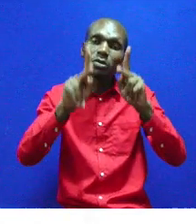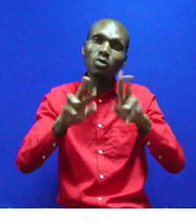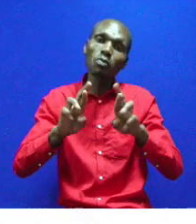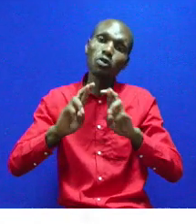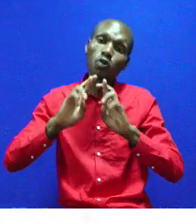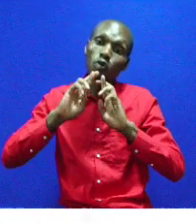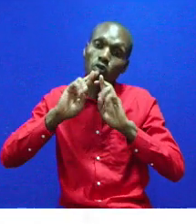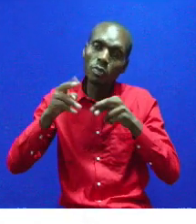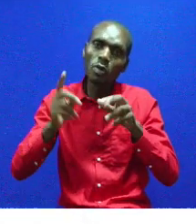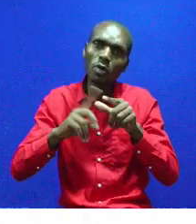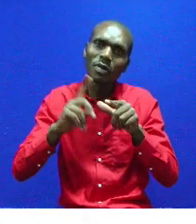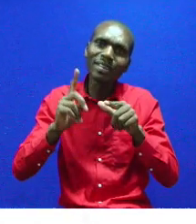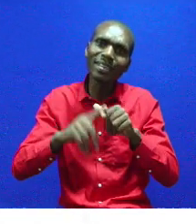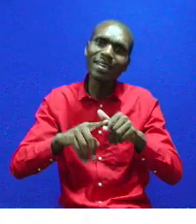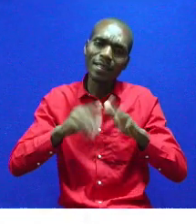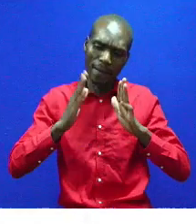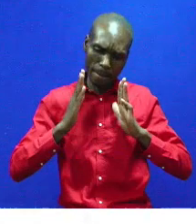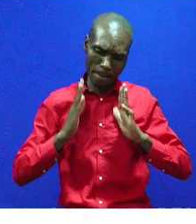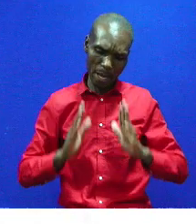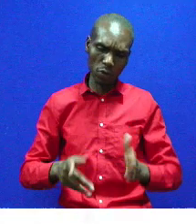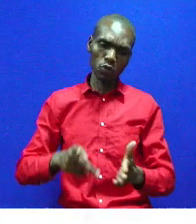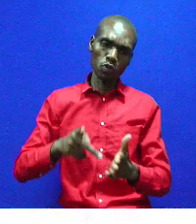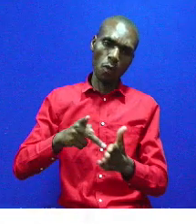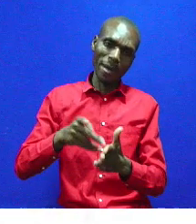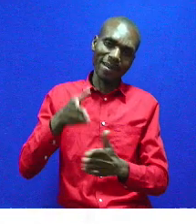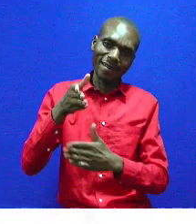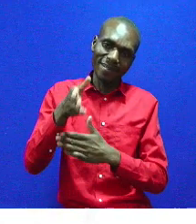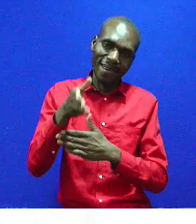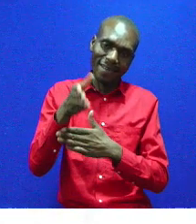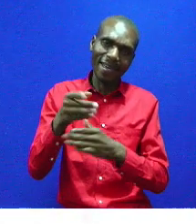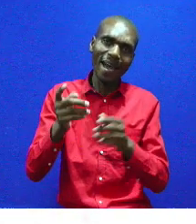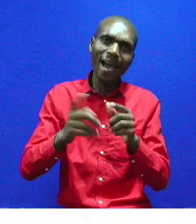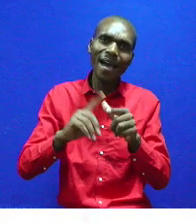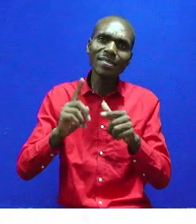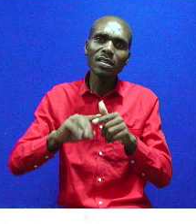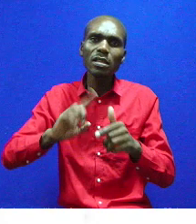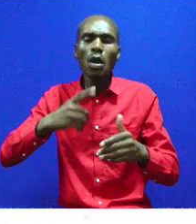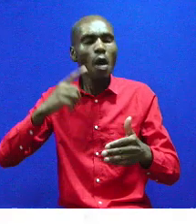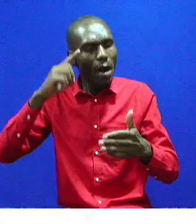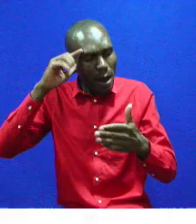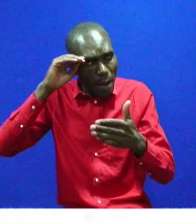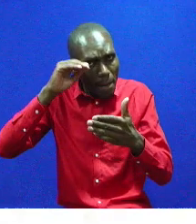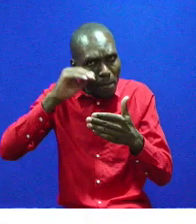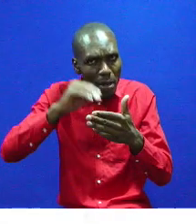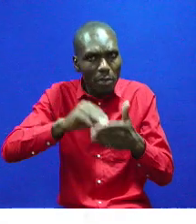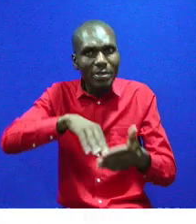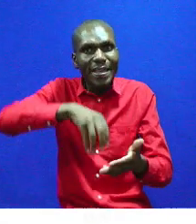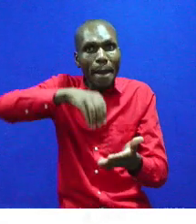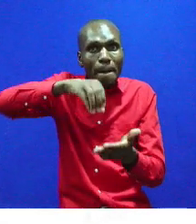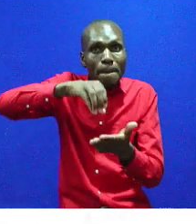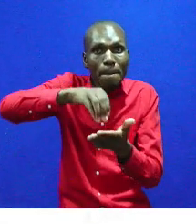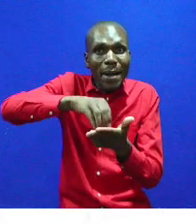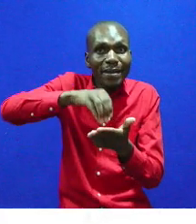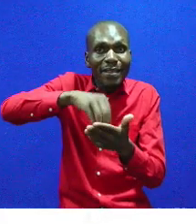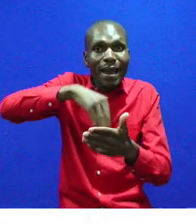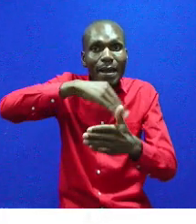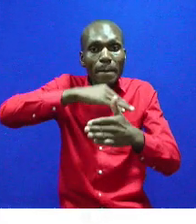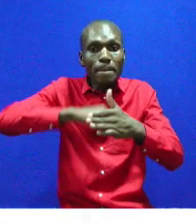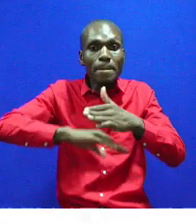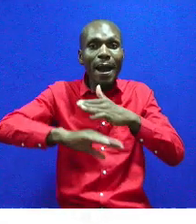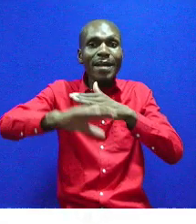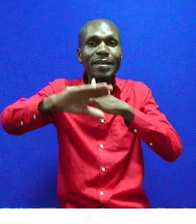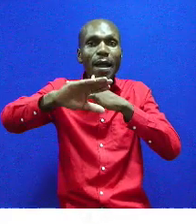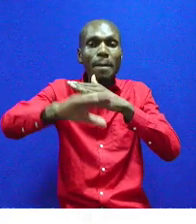kuwa waadhiriwa watalipwa. Ogose meliokwe wacha kubwatakana ne kina kiabegetwe asebunge